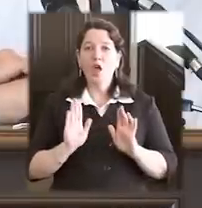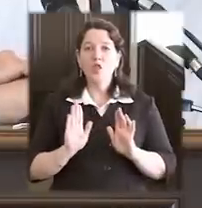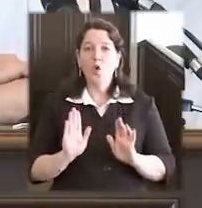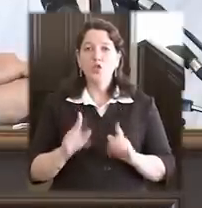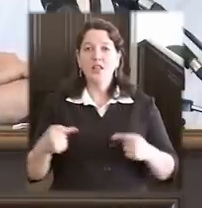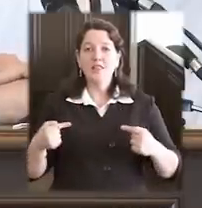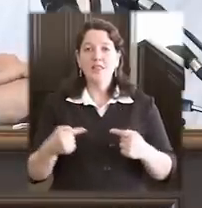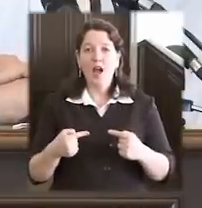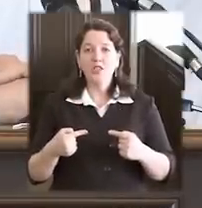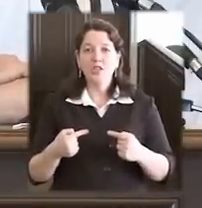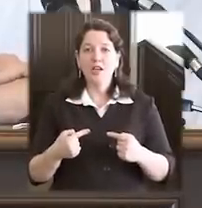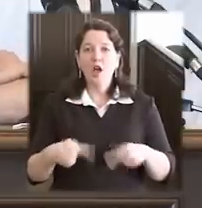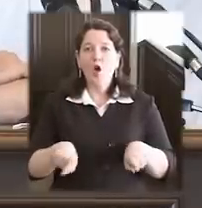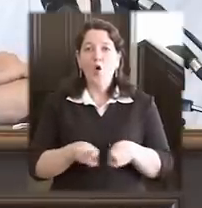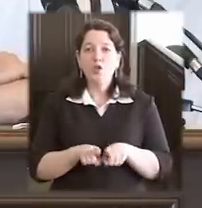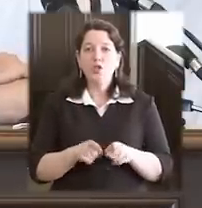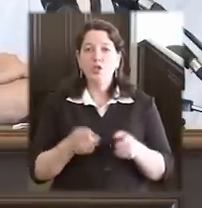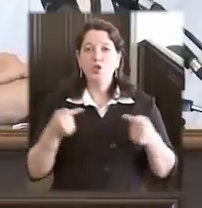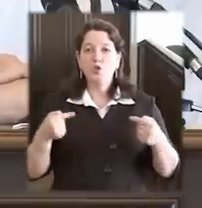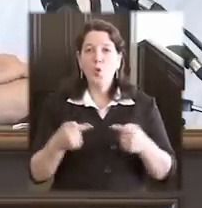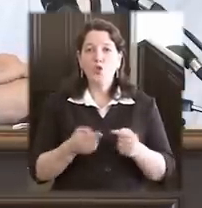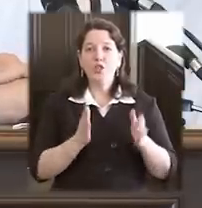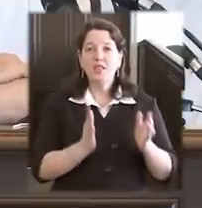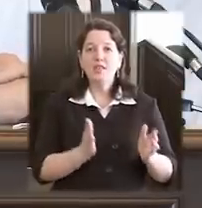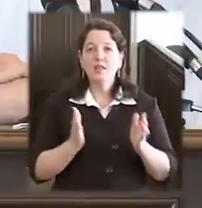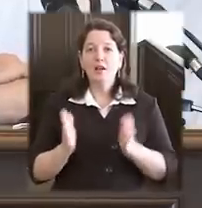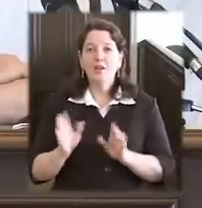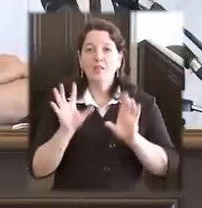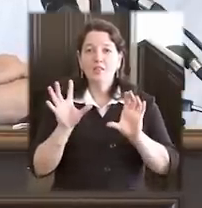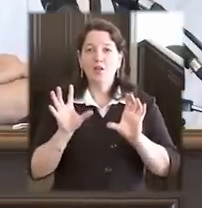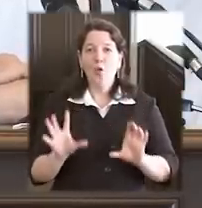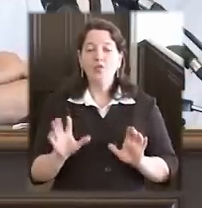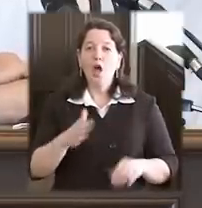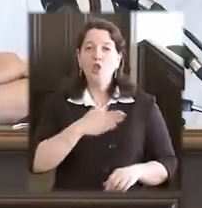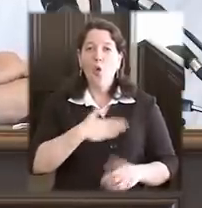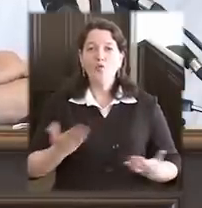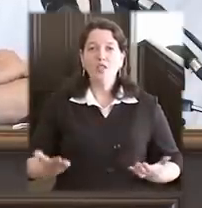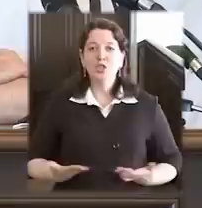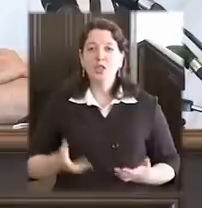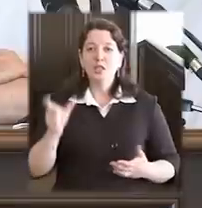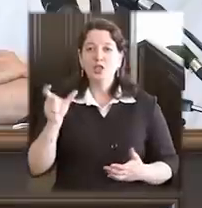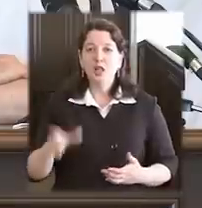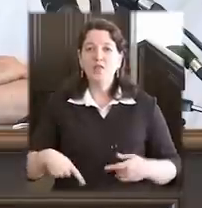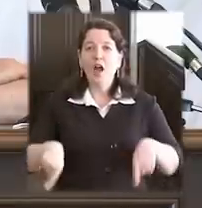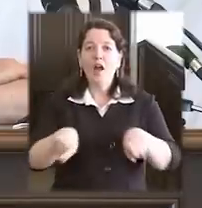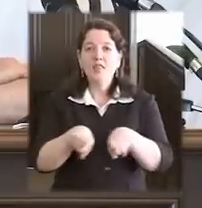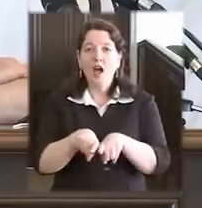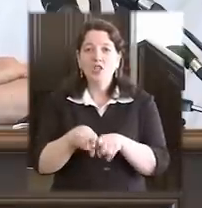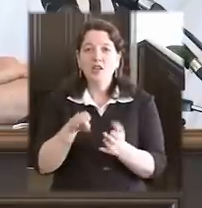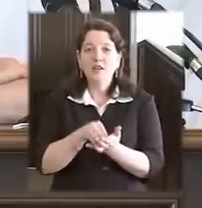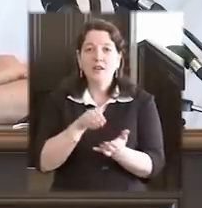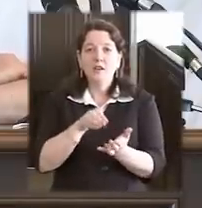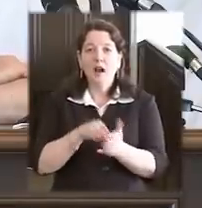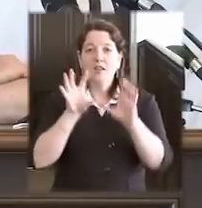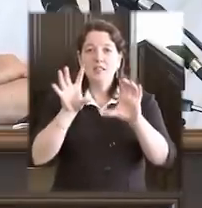Существуют точно так же очень твердые законы духовной жизни человека, как и другие